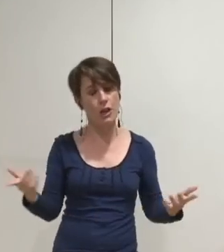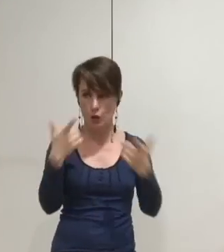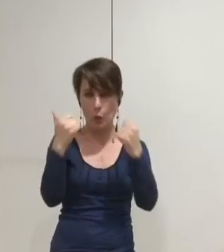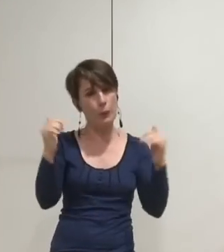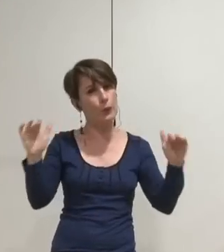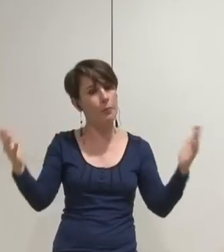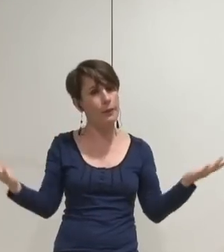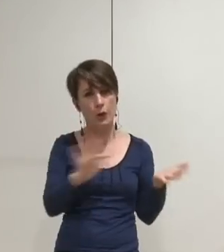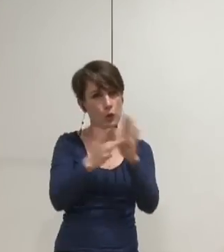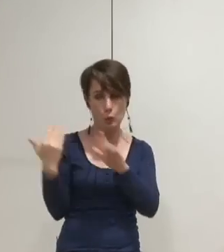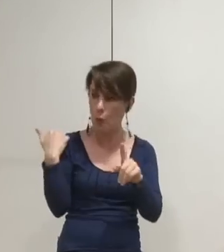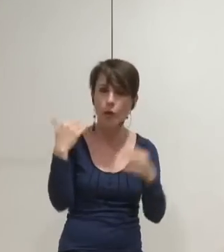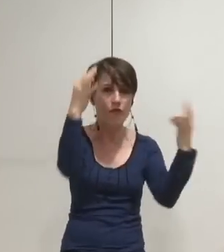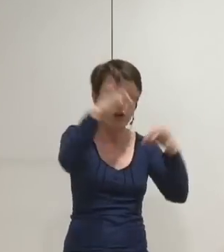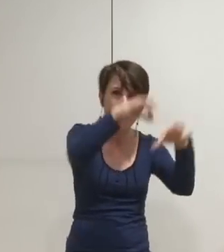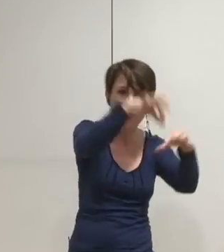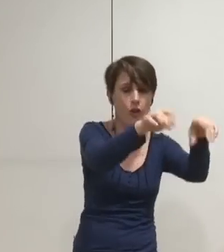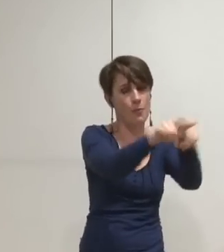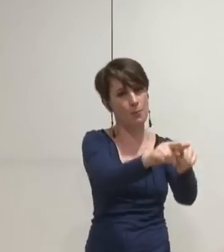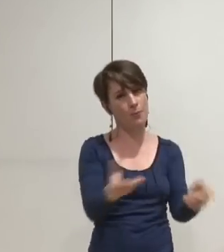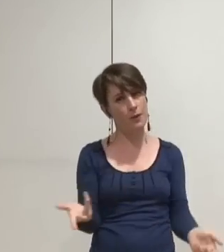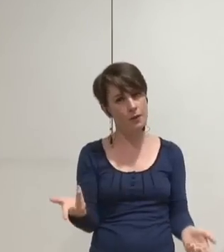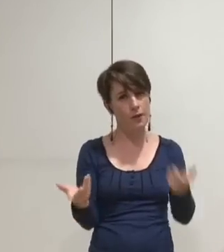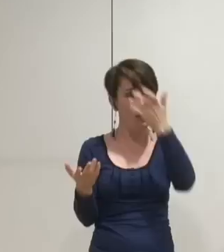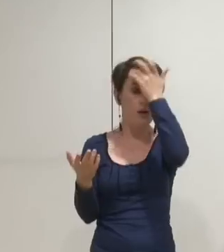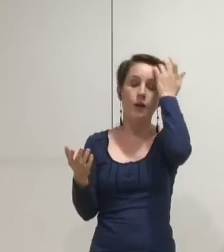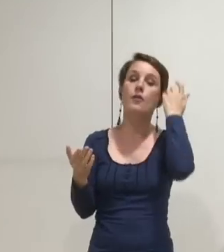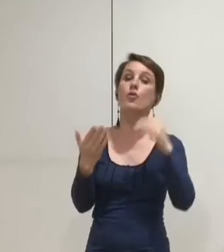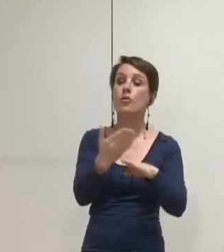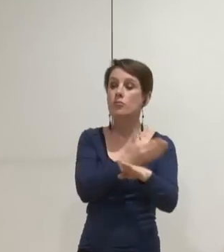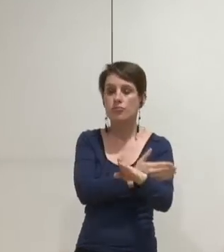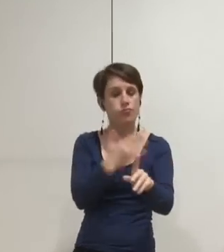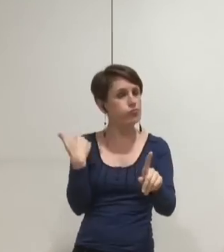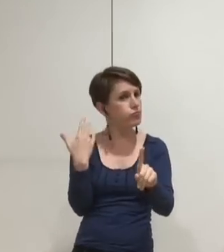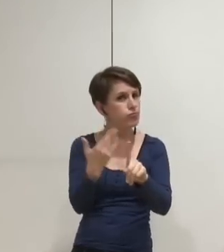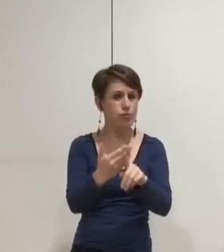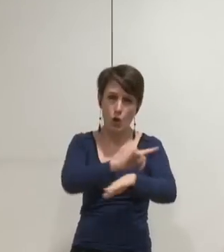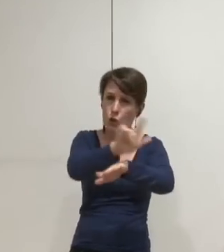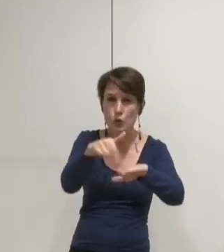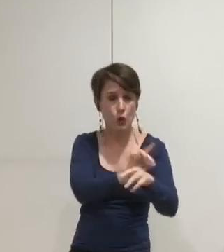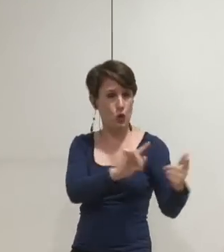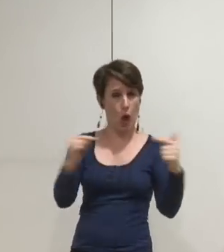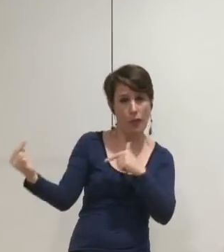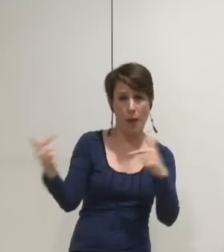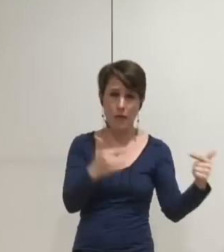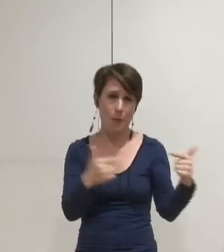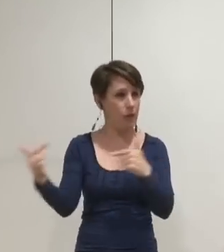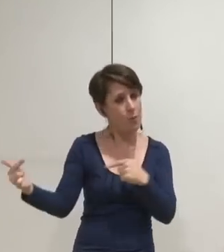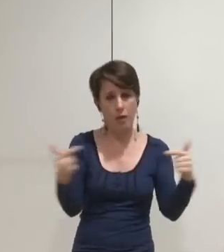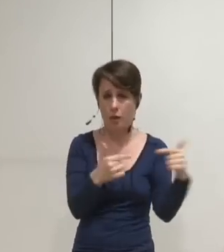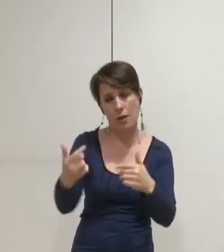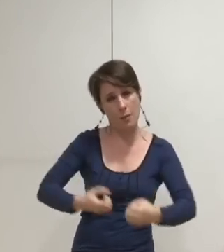débat qui a été rappelé la positionition qui de chacun sur ce dossier depuis fort